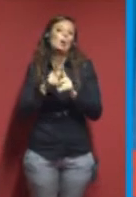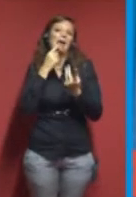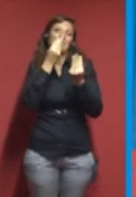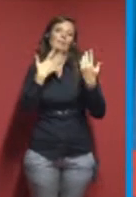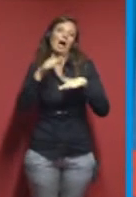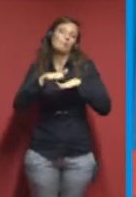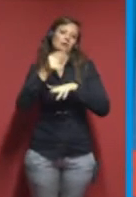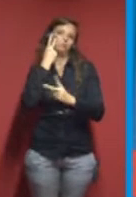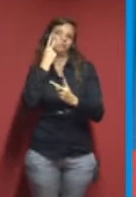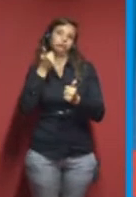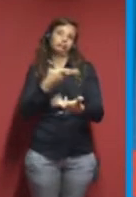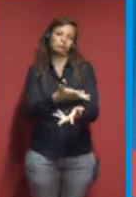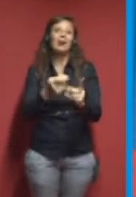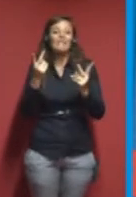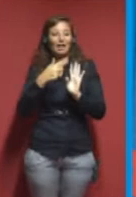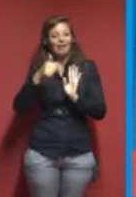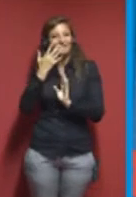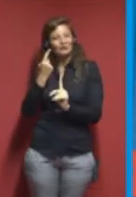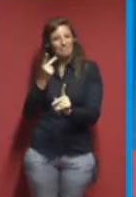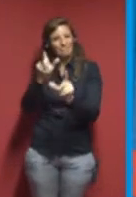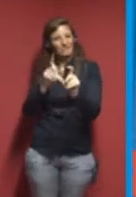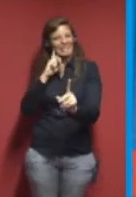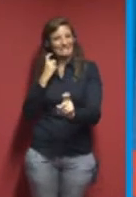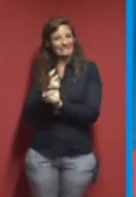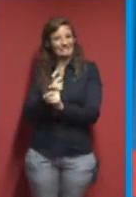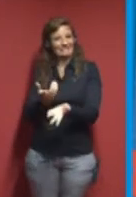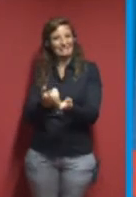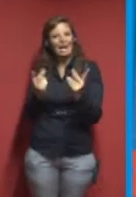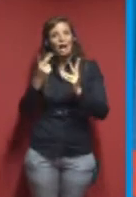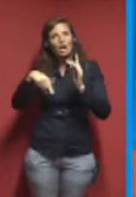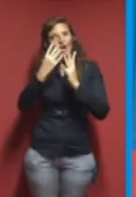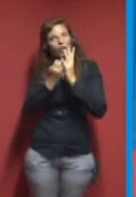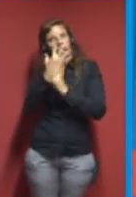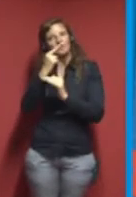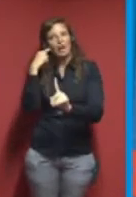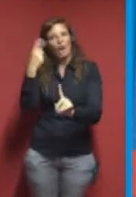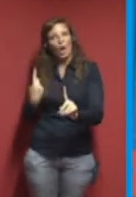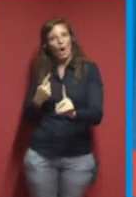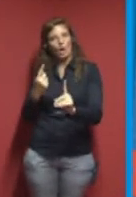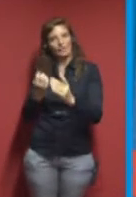per esempio abbiamo questi strani personaggi le abbiamo create all'on.le